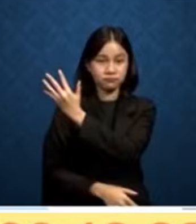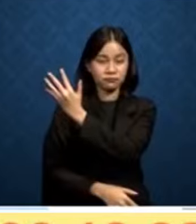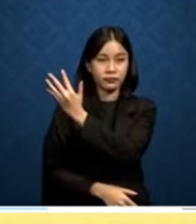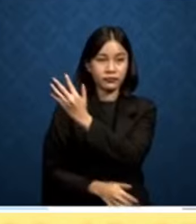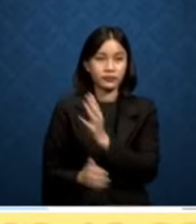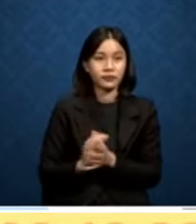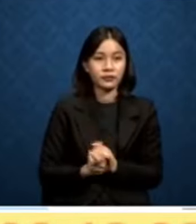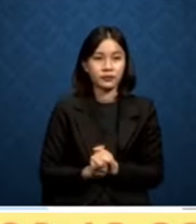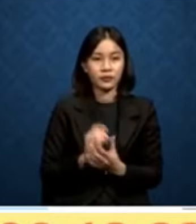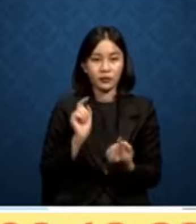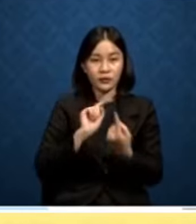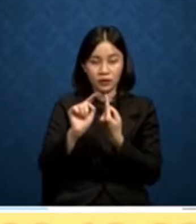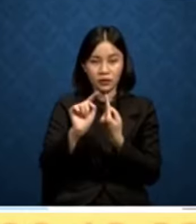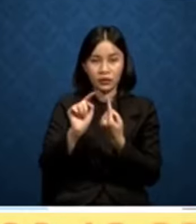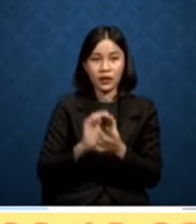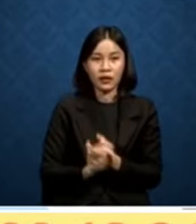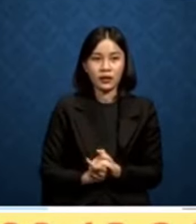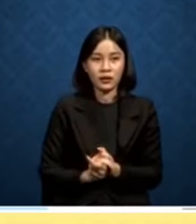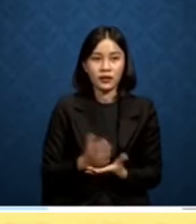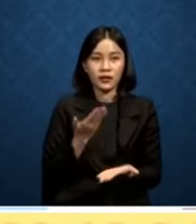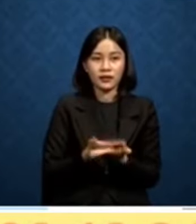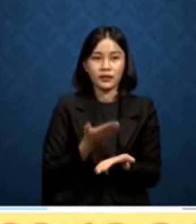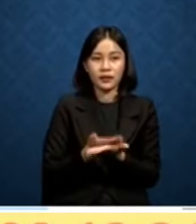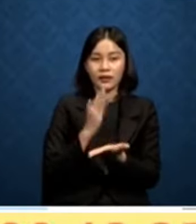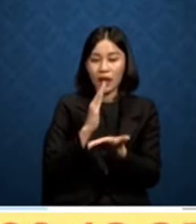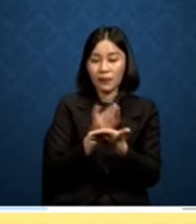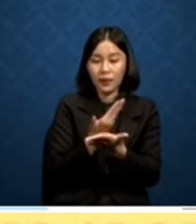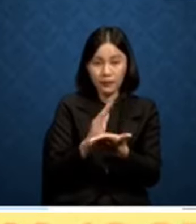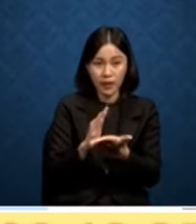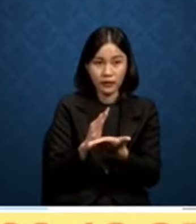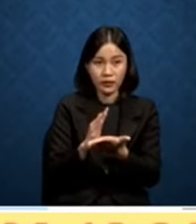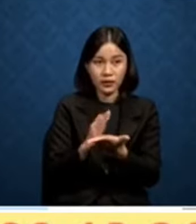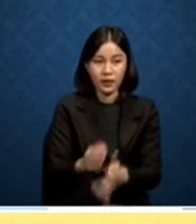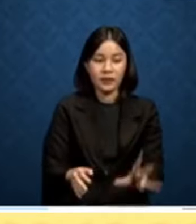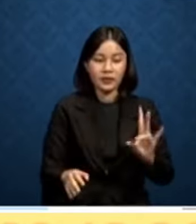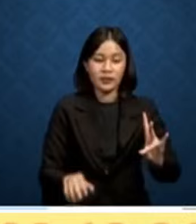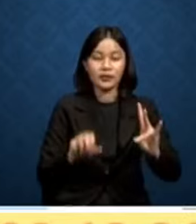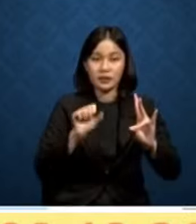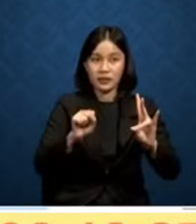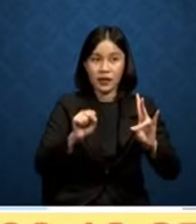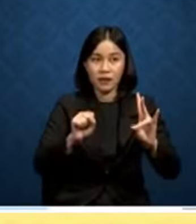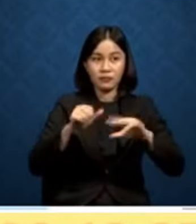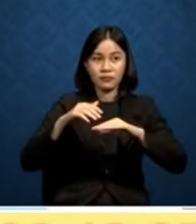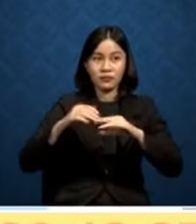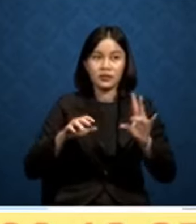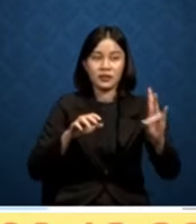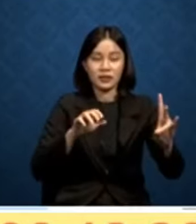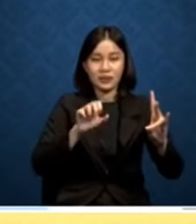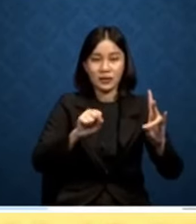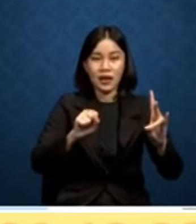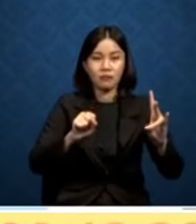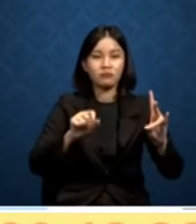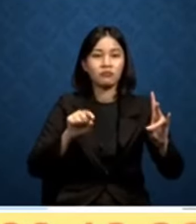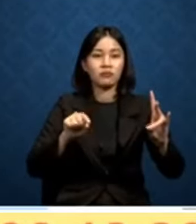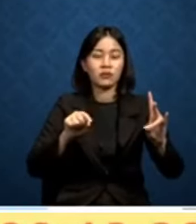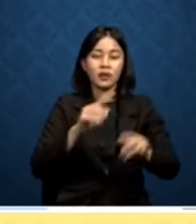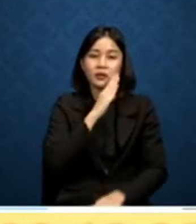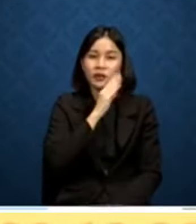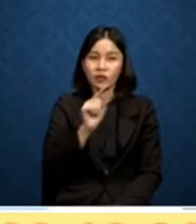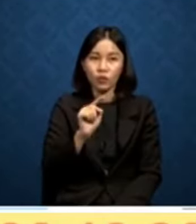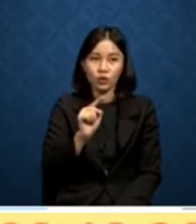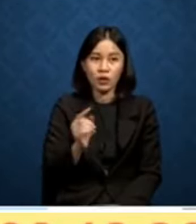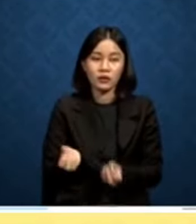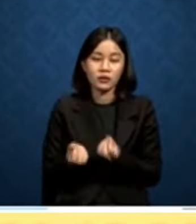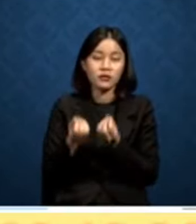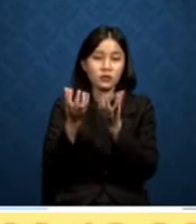ับอกว่าส่นแบง BOOM D termsเจ็แนบาทอะไรอย่นี้ถ้าบưngท่านส